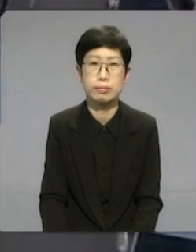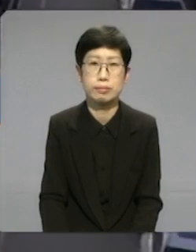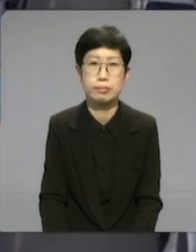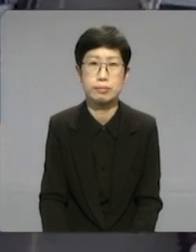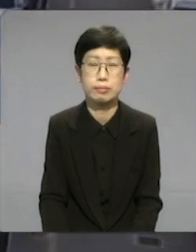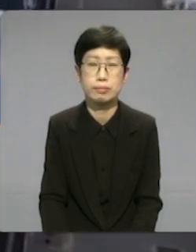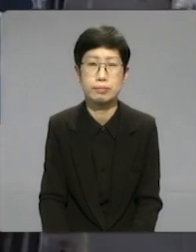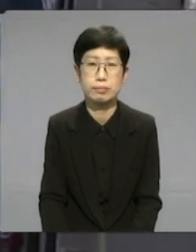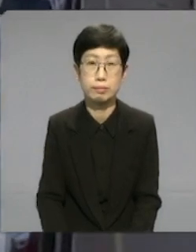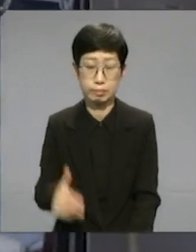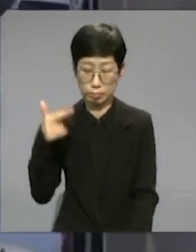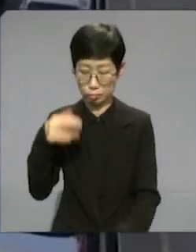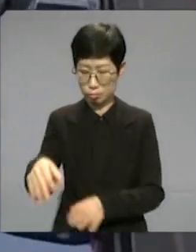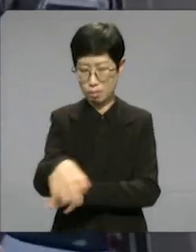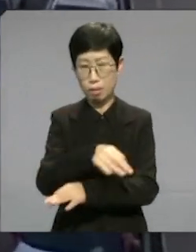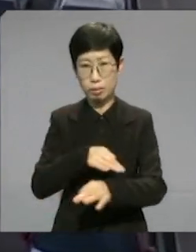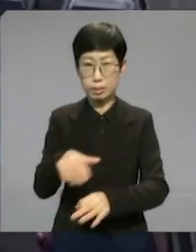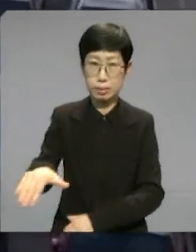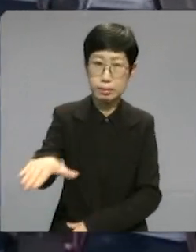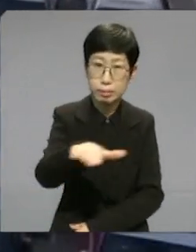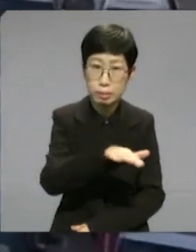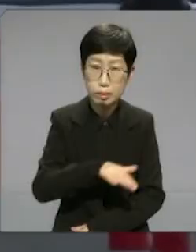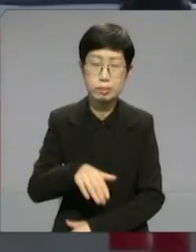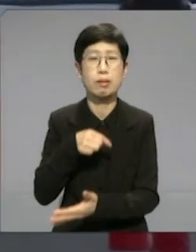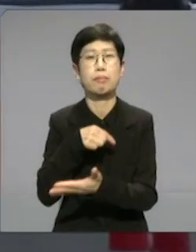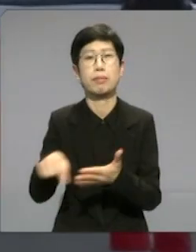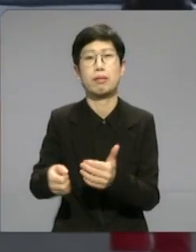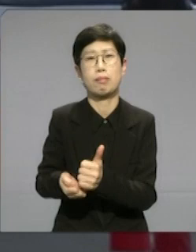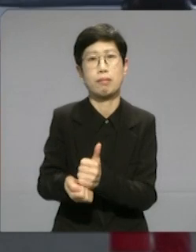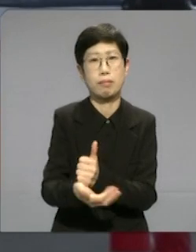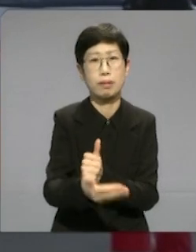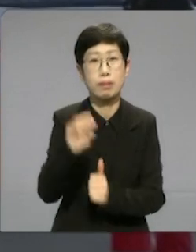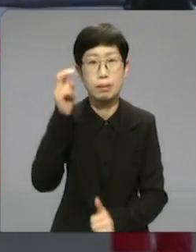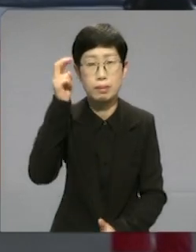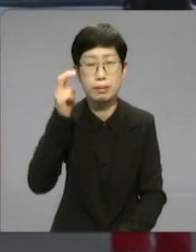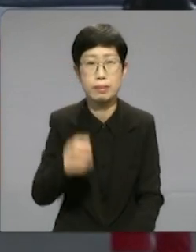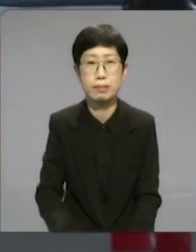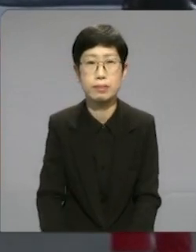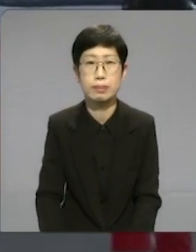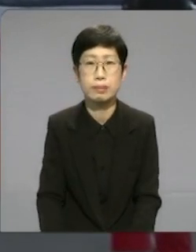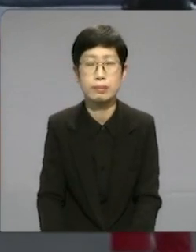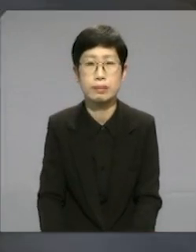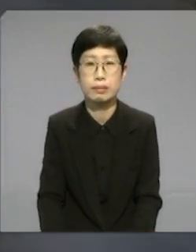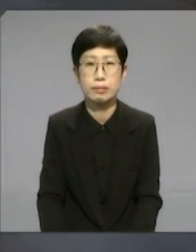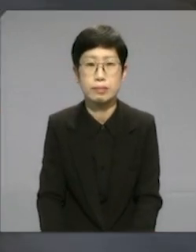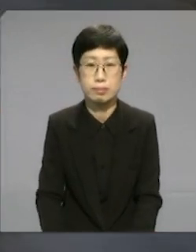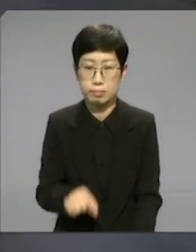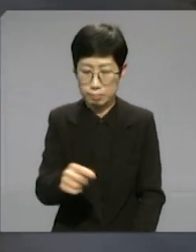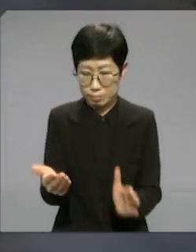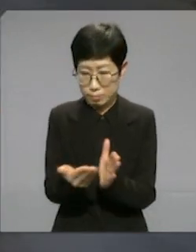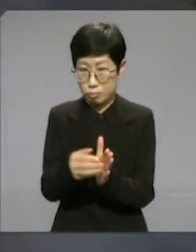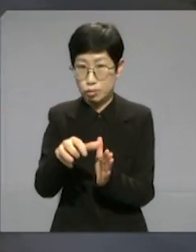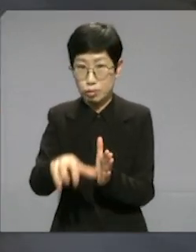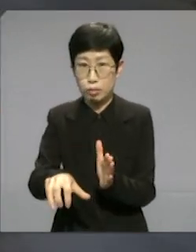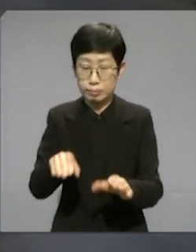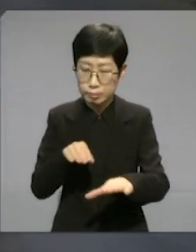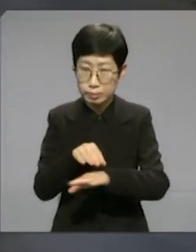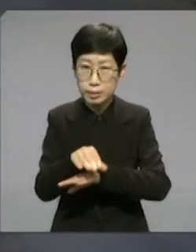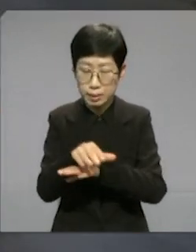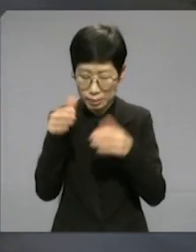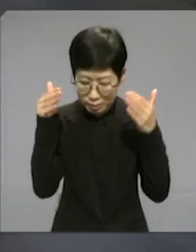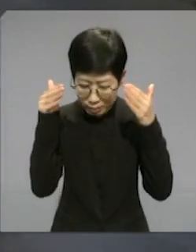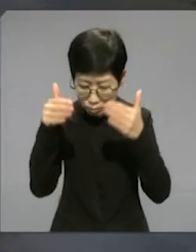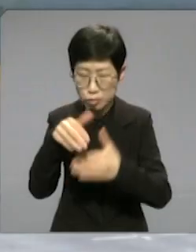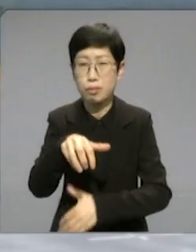있습니다 미국 경제 전체에도 적자는 영향을 미칠 것으로 보입니다 볼티모어 항은 자동차